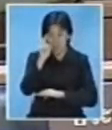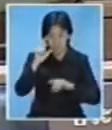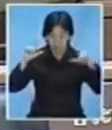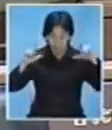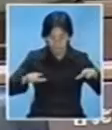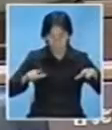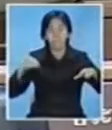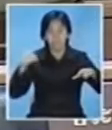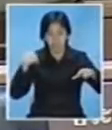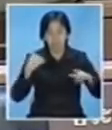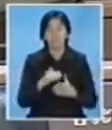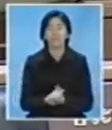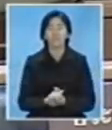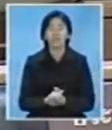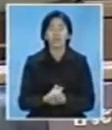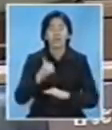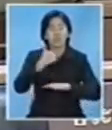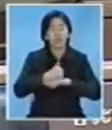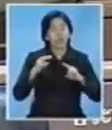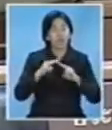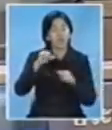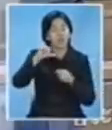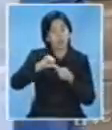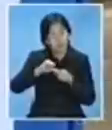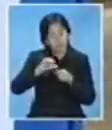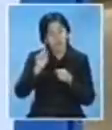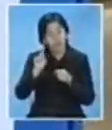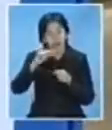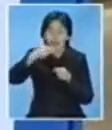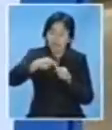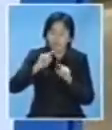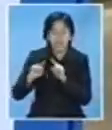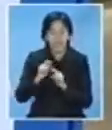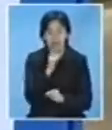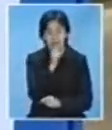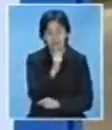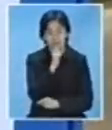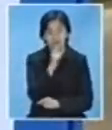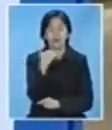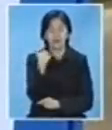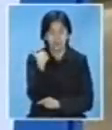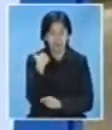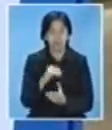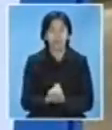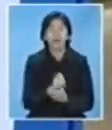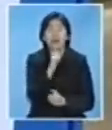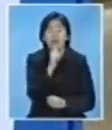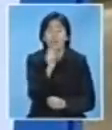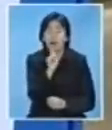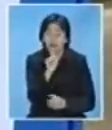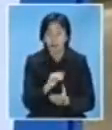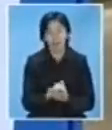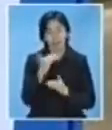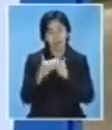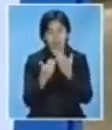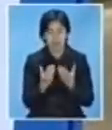มพ์บางแห่งท่านรัฐมนตรีกระทรวงพลังงานก็ได้ให้สัมภาษณ์พิเศษนะคะท่านบอกว่าการพัฒนาพื้น